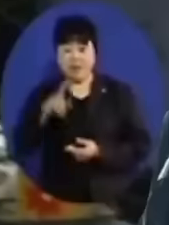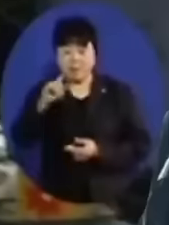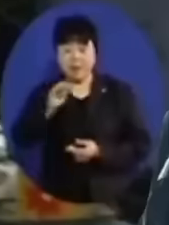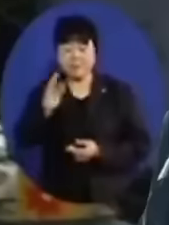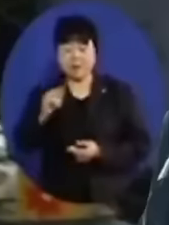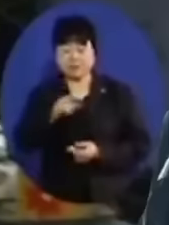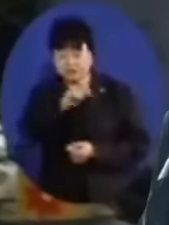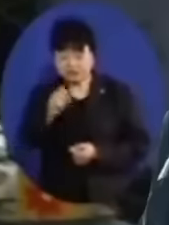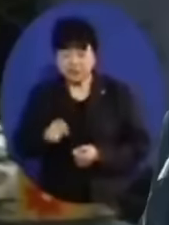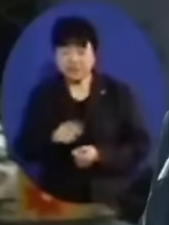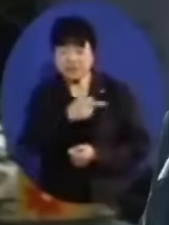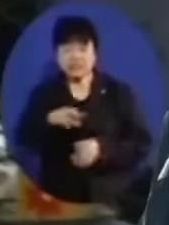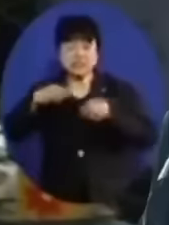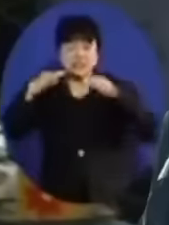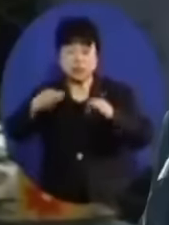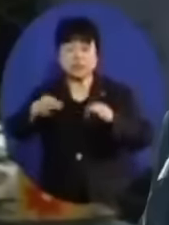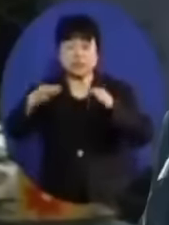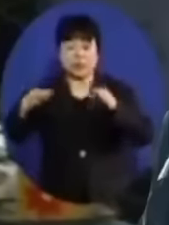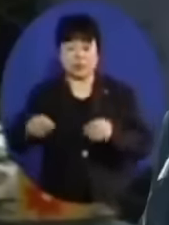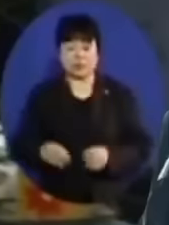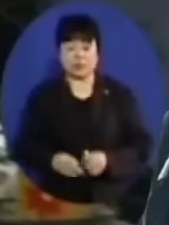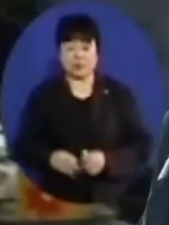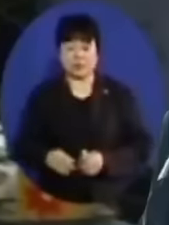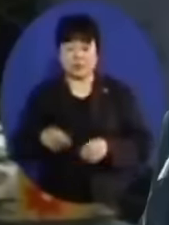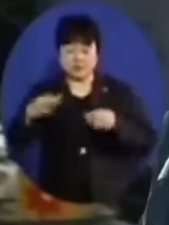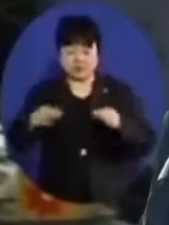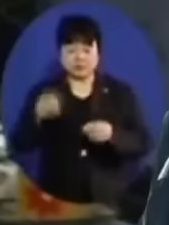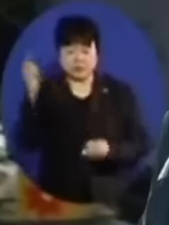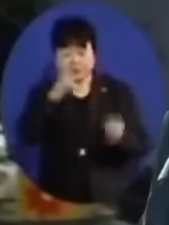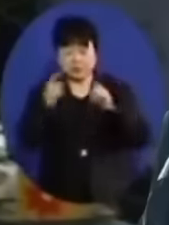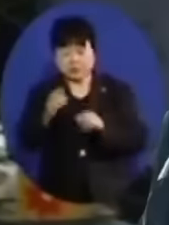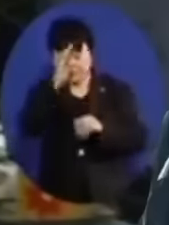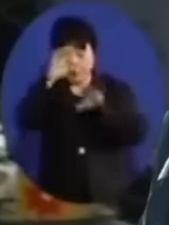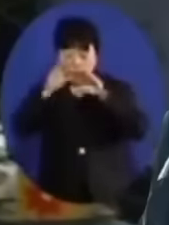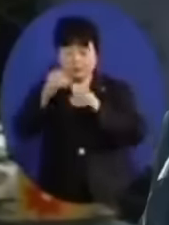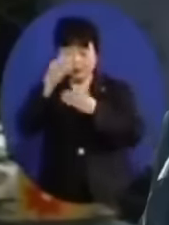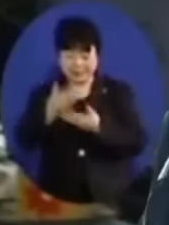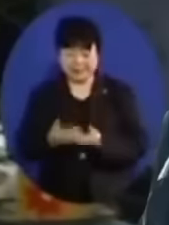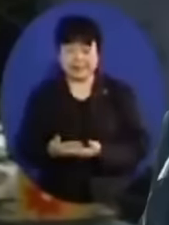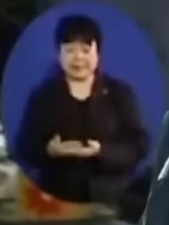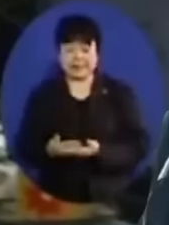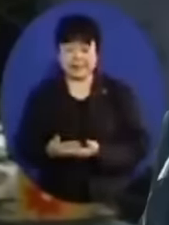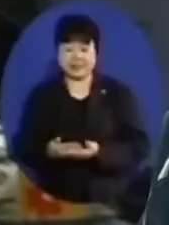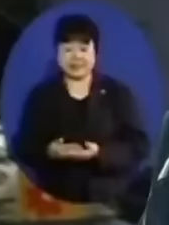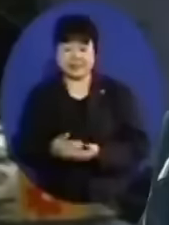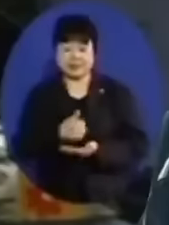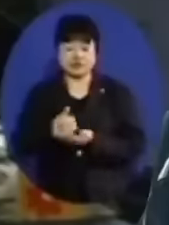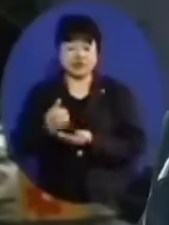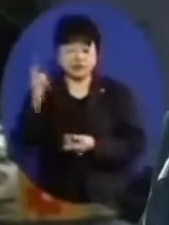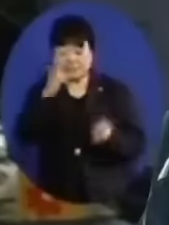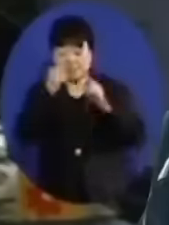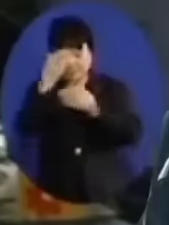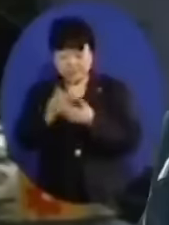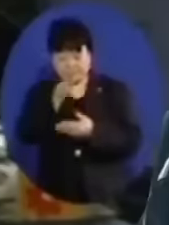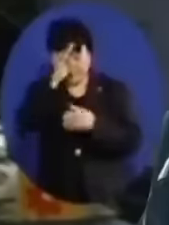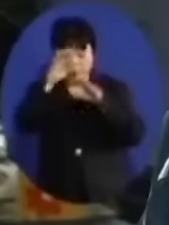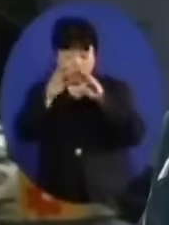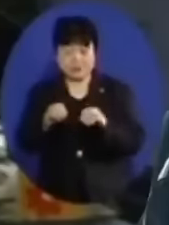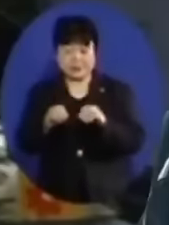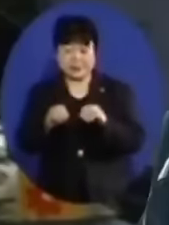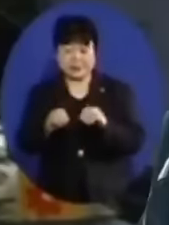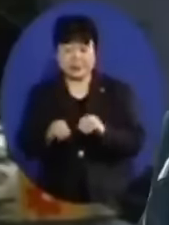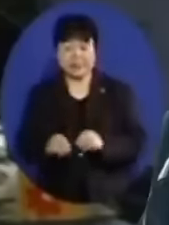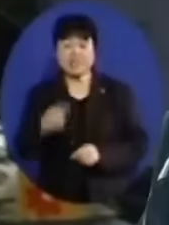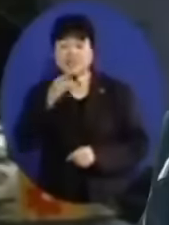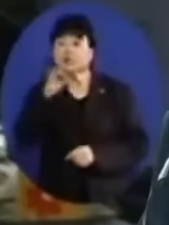때마다 큰 소리를 내어서 제가 채찍의 마지막으로 너희가 나음을 얻었나니 입으로 시인하고 만분을